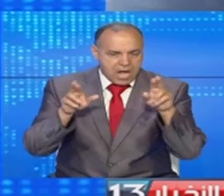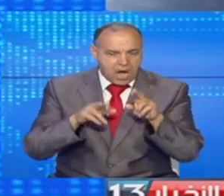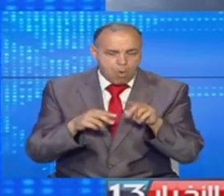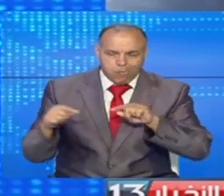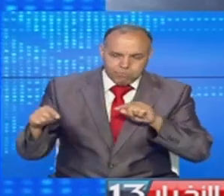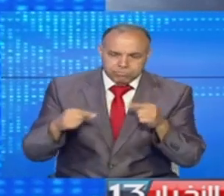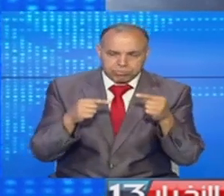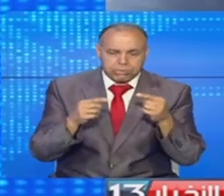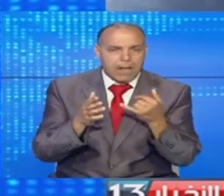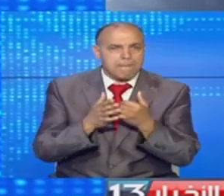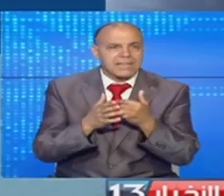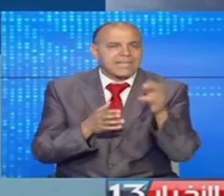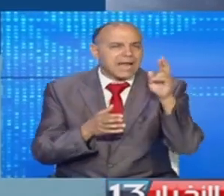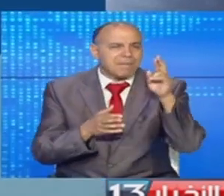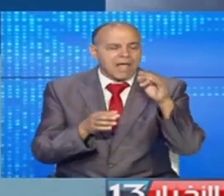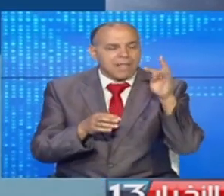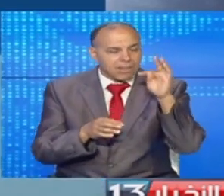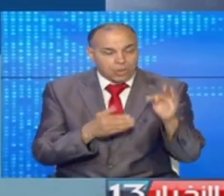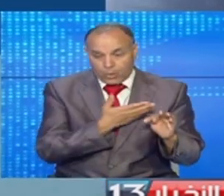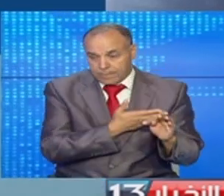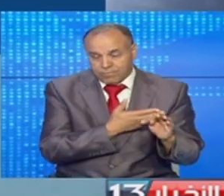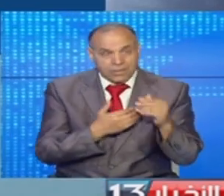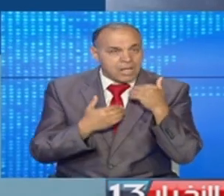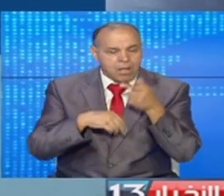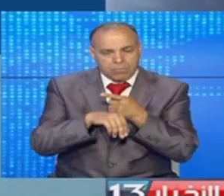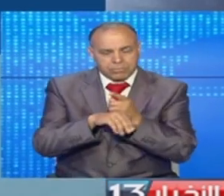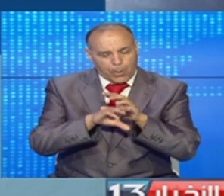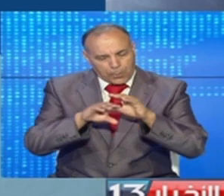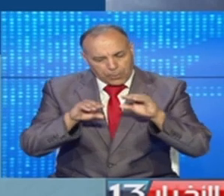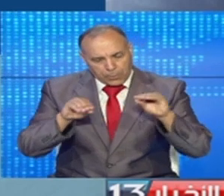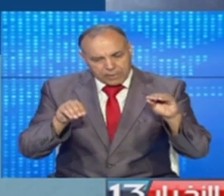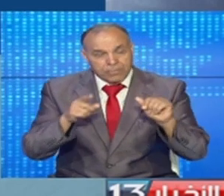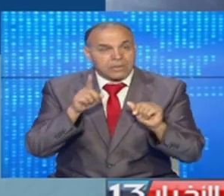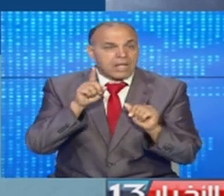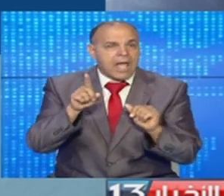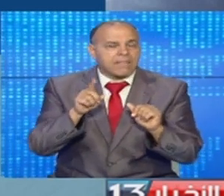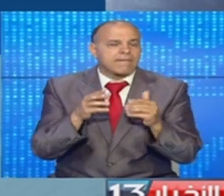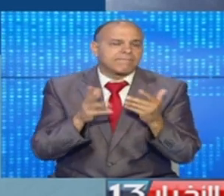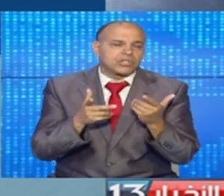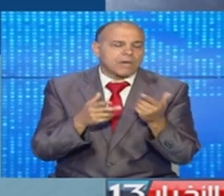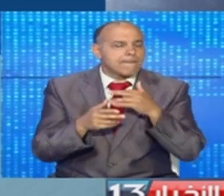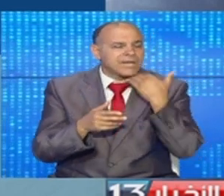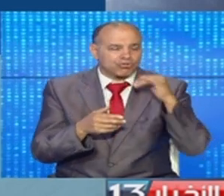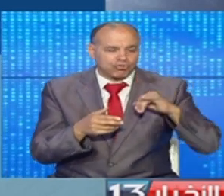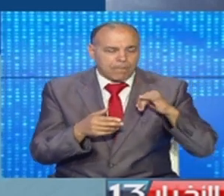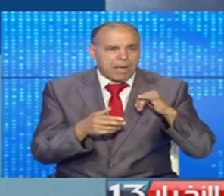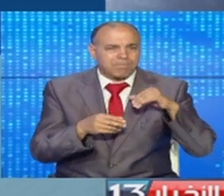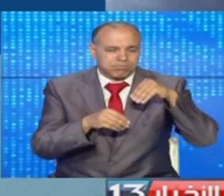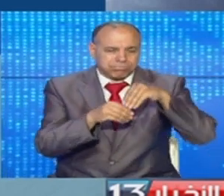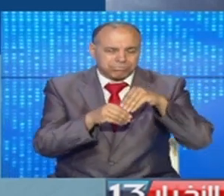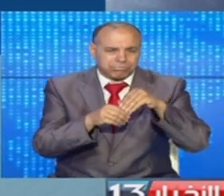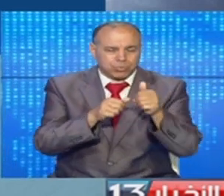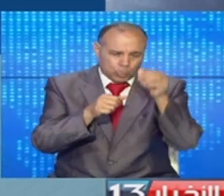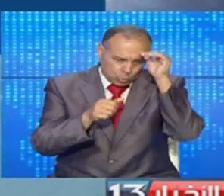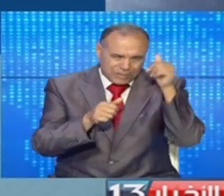المناوشات في مدينة رمادة بتطاوين بعد فترة هدوء قصيرة، على خلفية مقتل شاب داخل شريط العزل